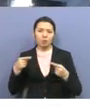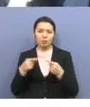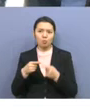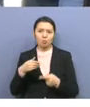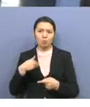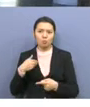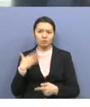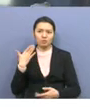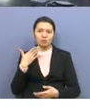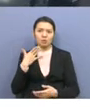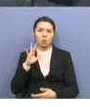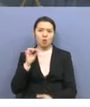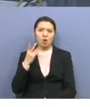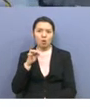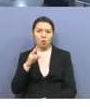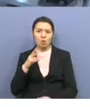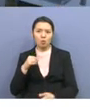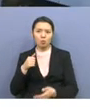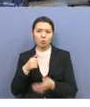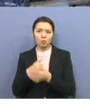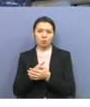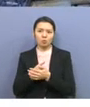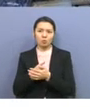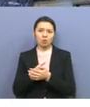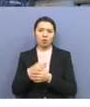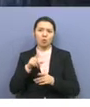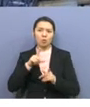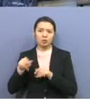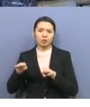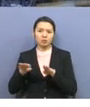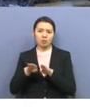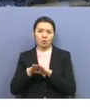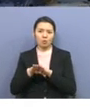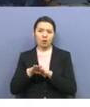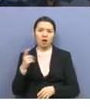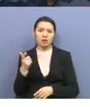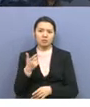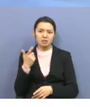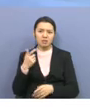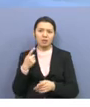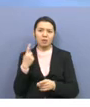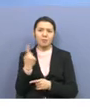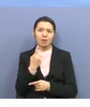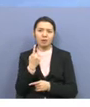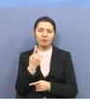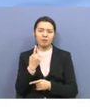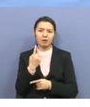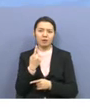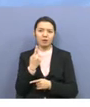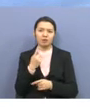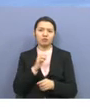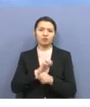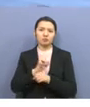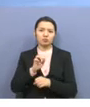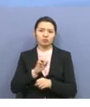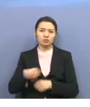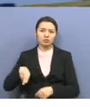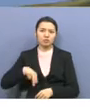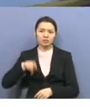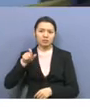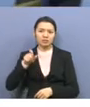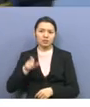ғой. Өзенгөлдің жағасы мен Тоғайдың саясына бара қалсаң, осы жердің иесіндей алдыңнан атып шығады. Өндіріс иелерінің